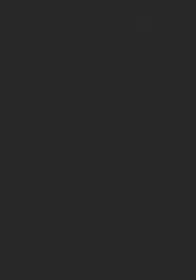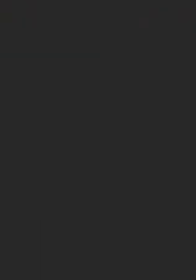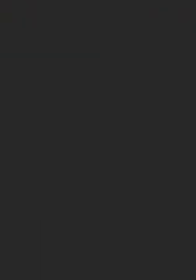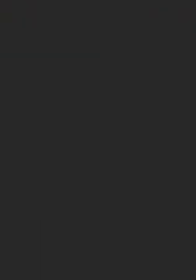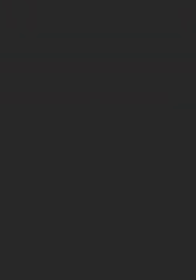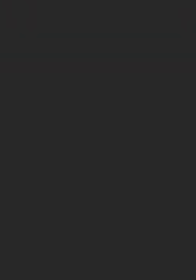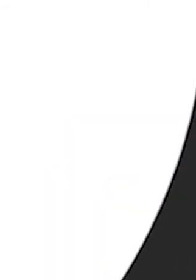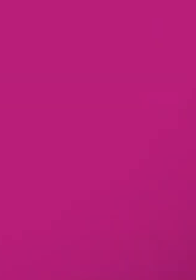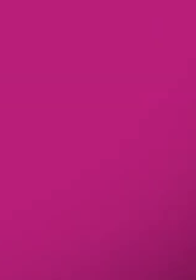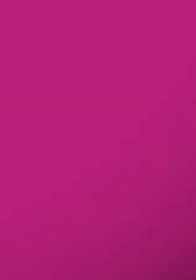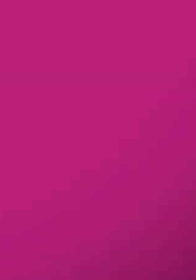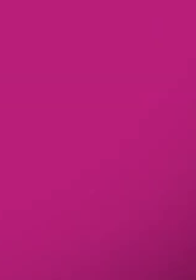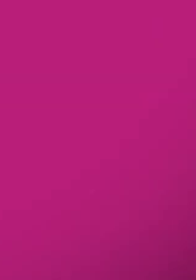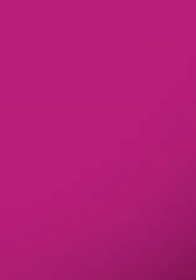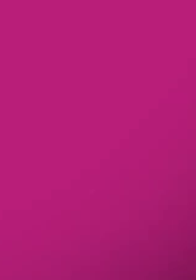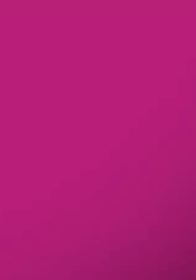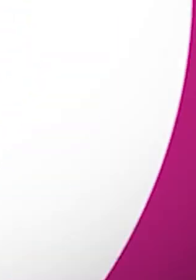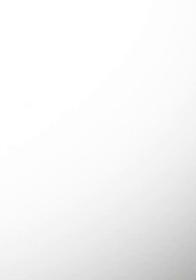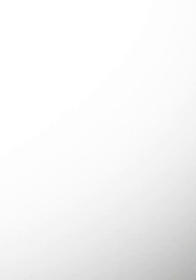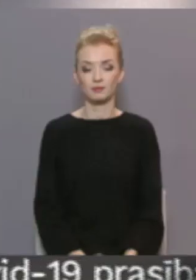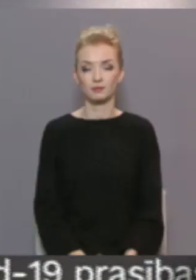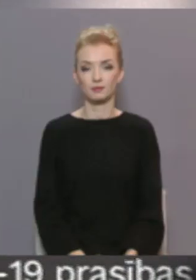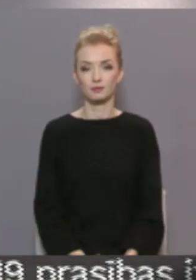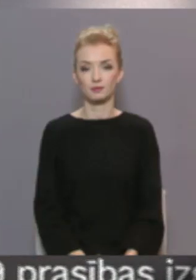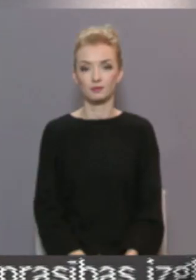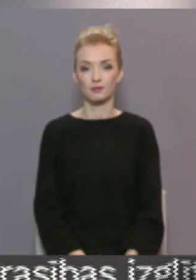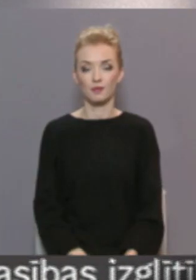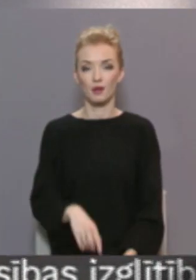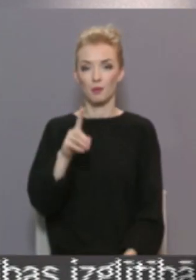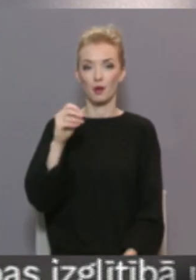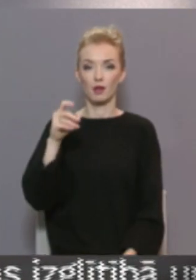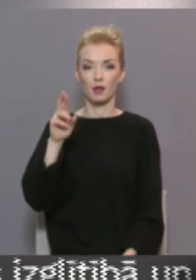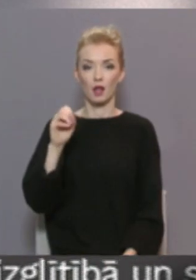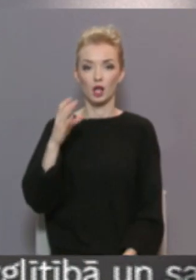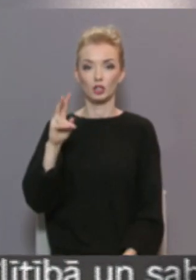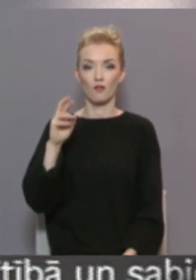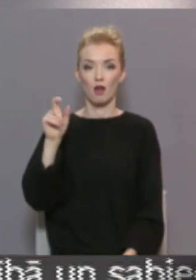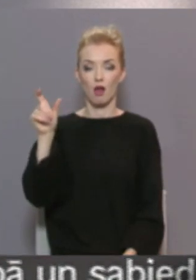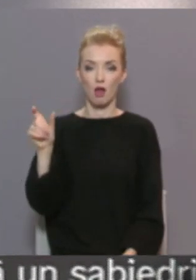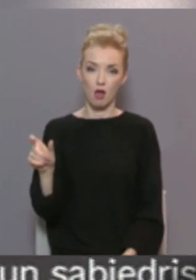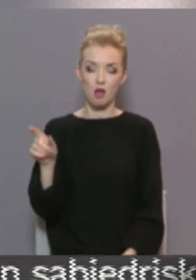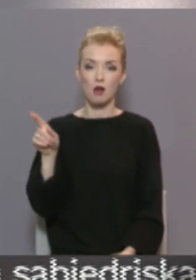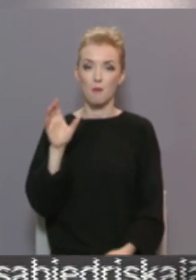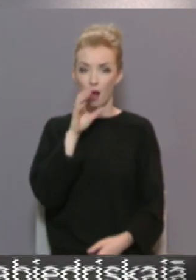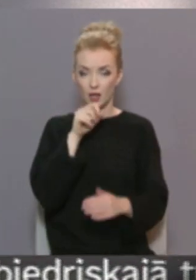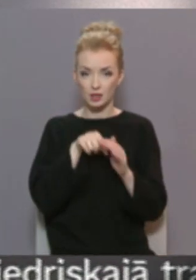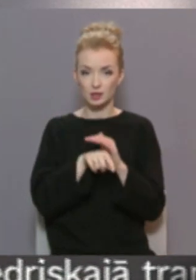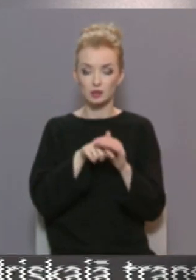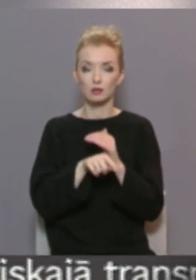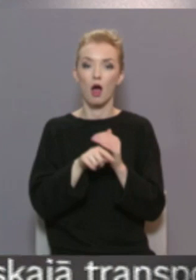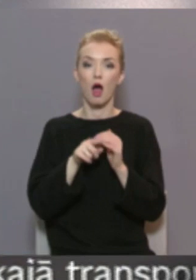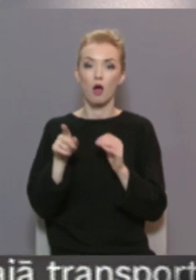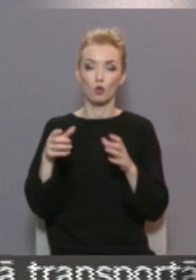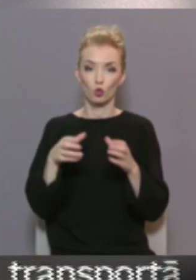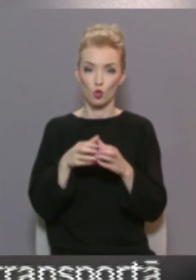Re, viss ēters ir te! Pētera Čevera Nacionālo partizānu grupa Bunkurā pārziemoja